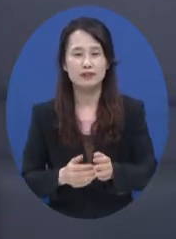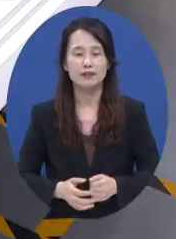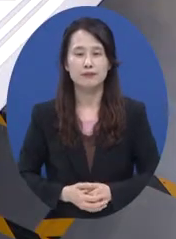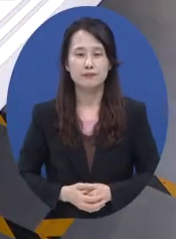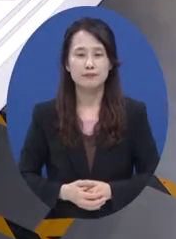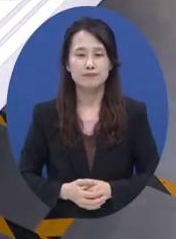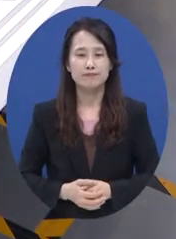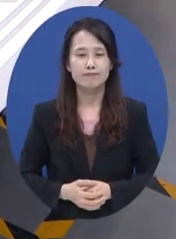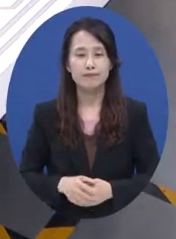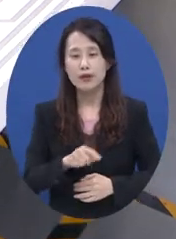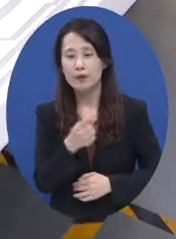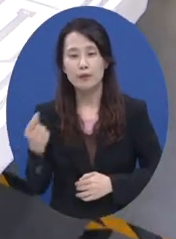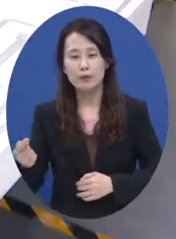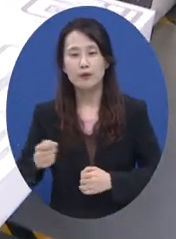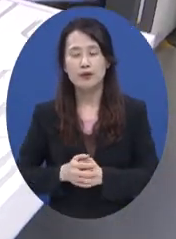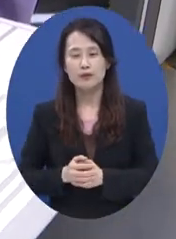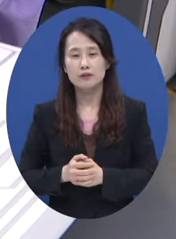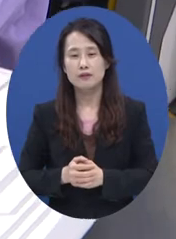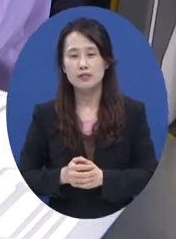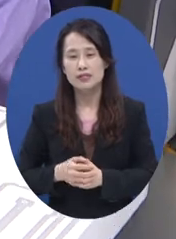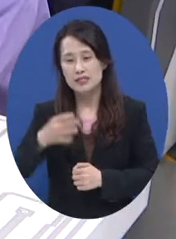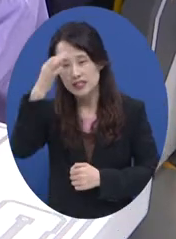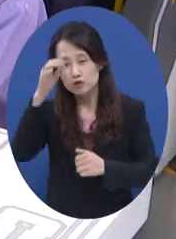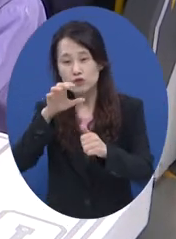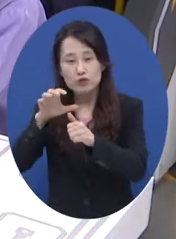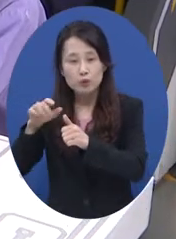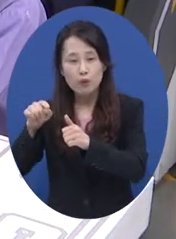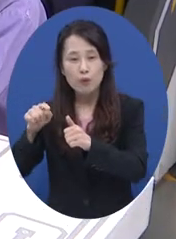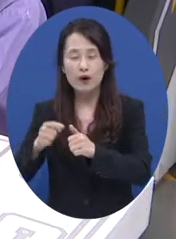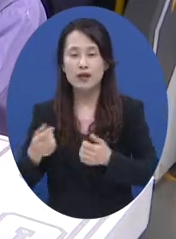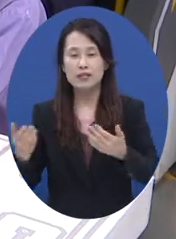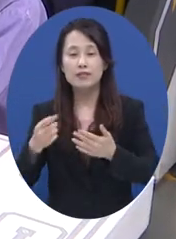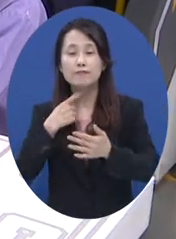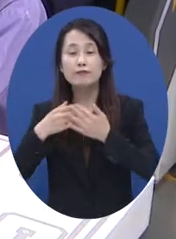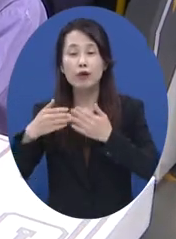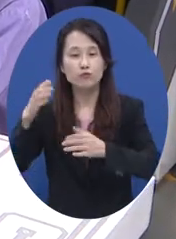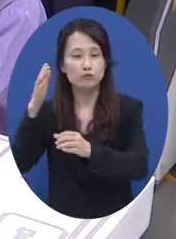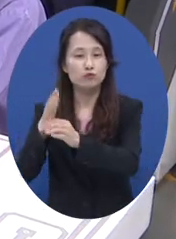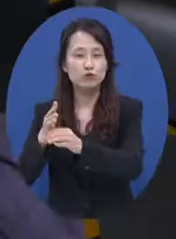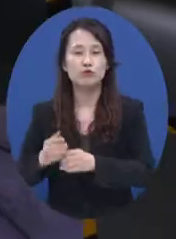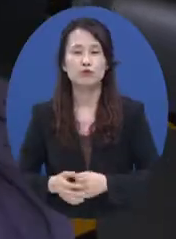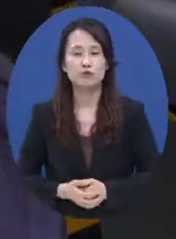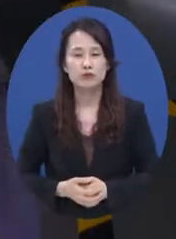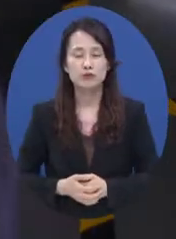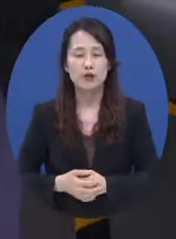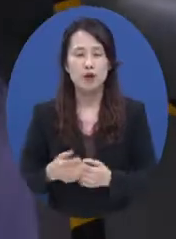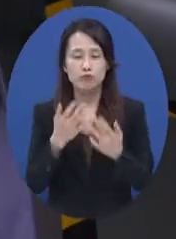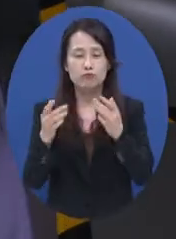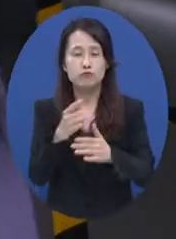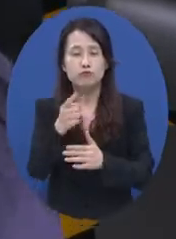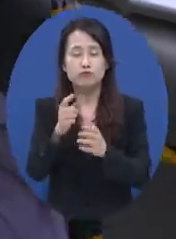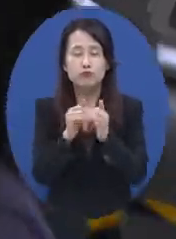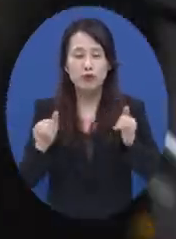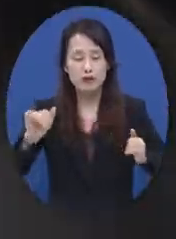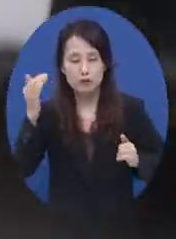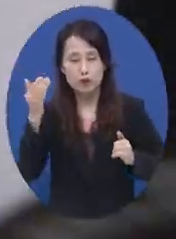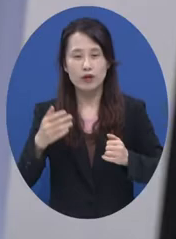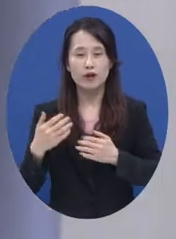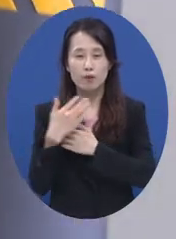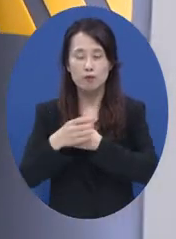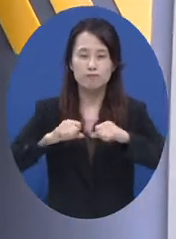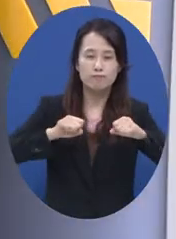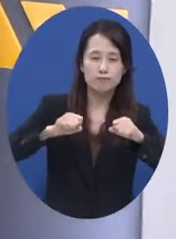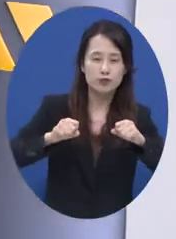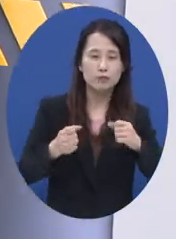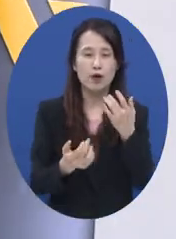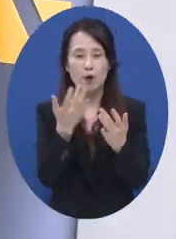생겼어요. 한쪽에서는 증강현실 기술을 활용한 직업 체험이 한창. 소방관이 되어 몸을 움직이며